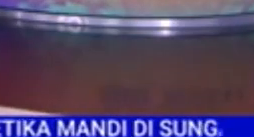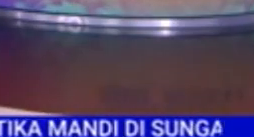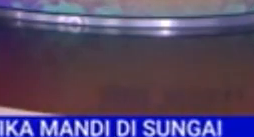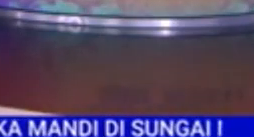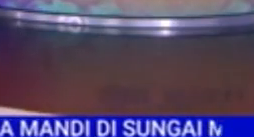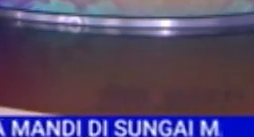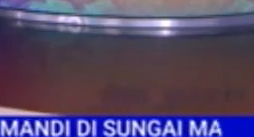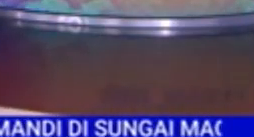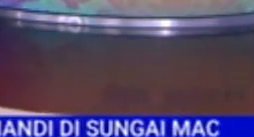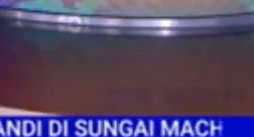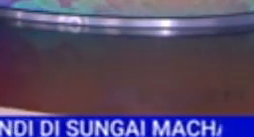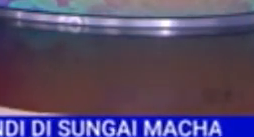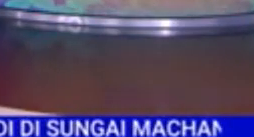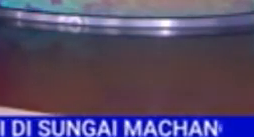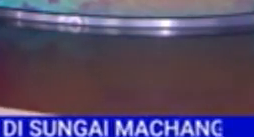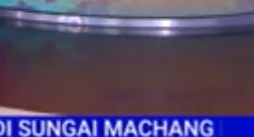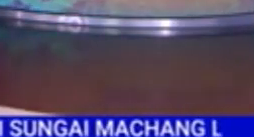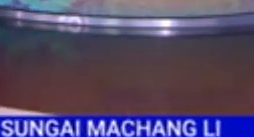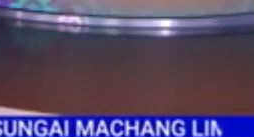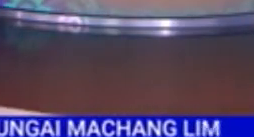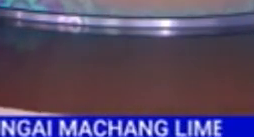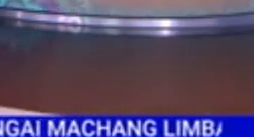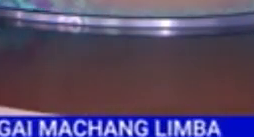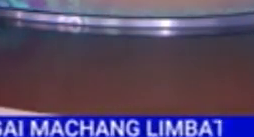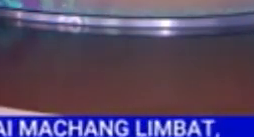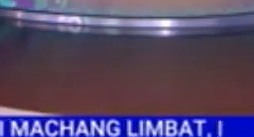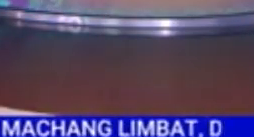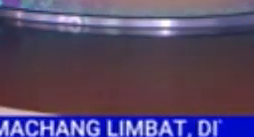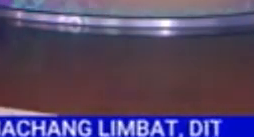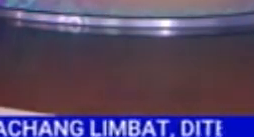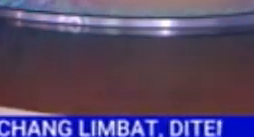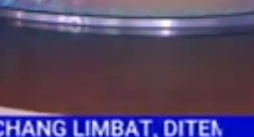paparan kita ini kecil sejumput sampai